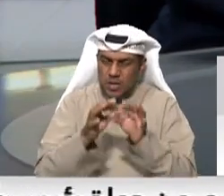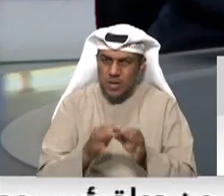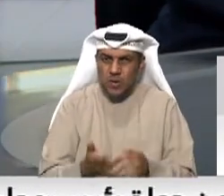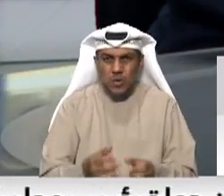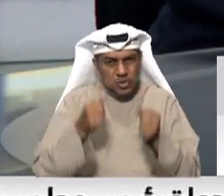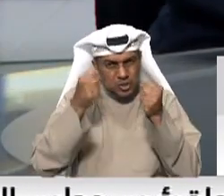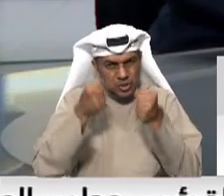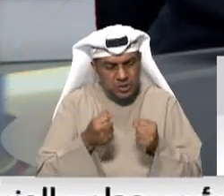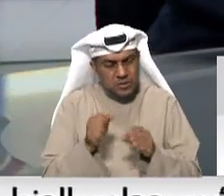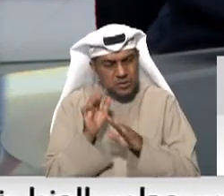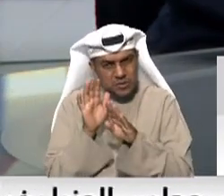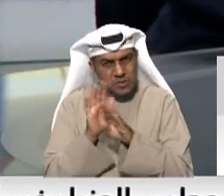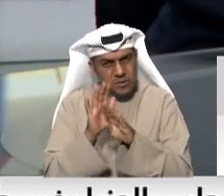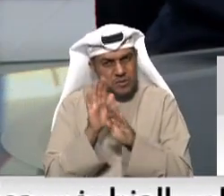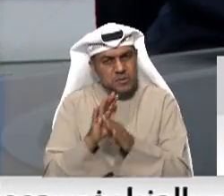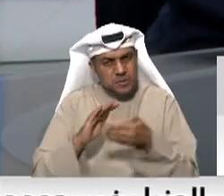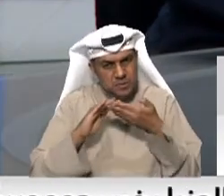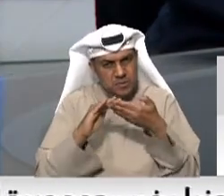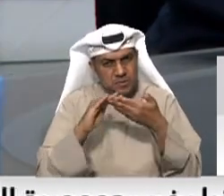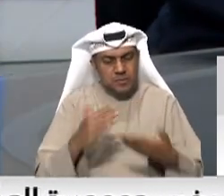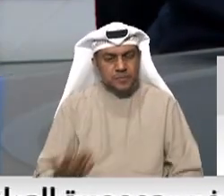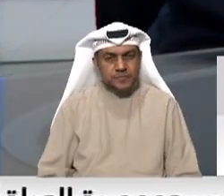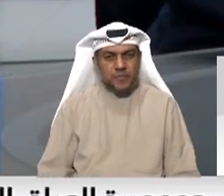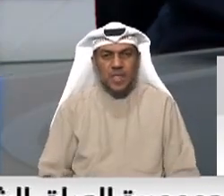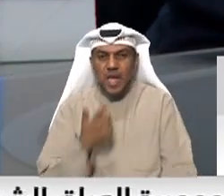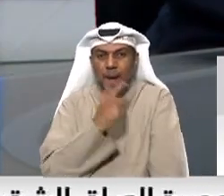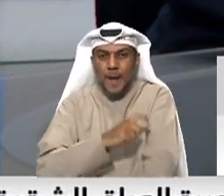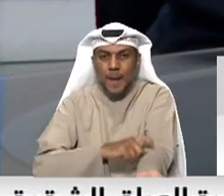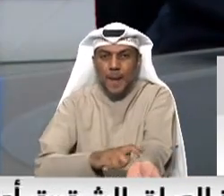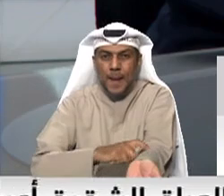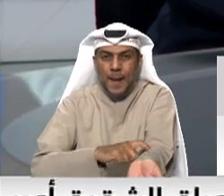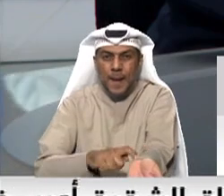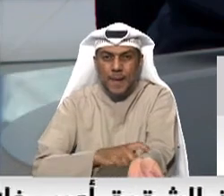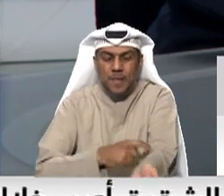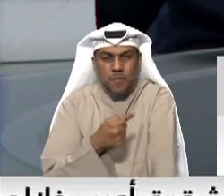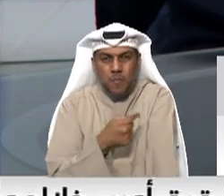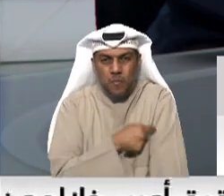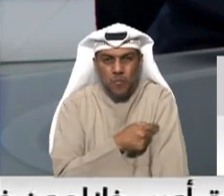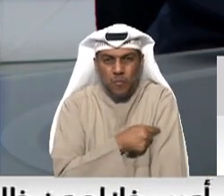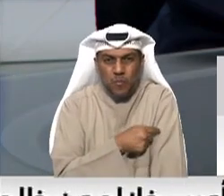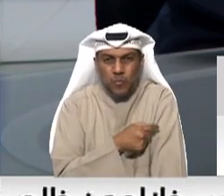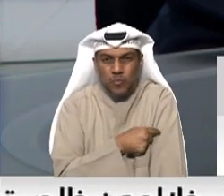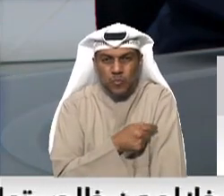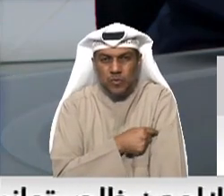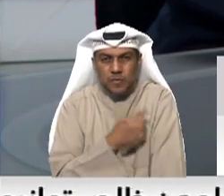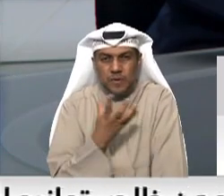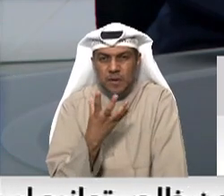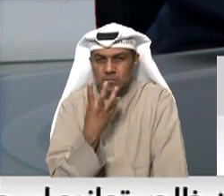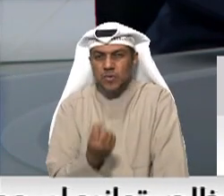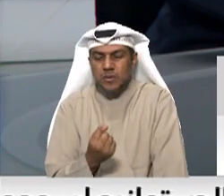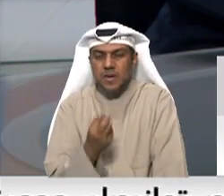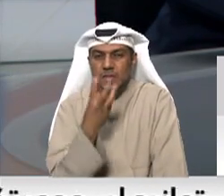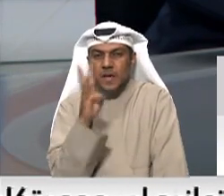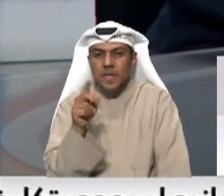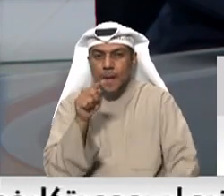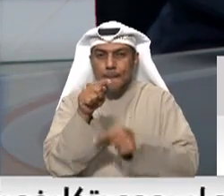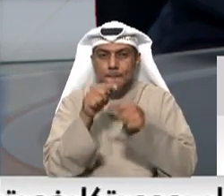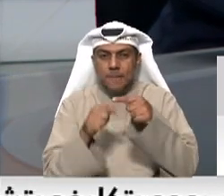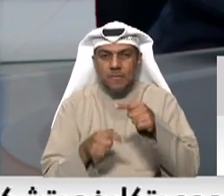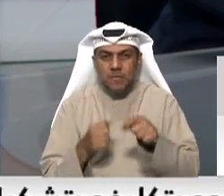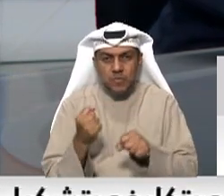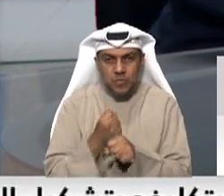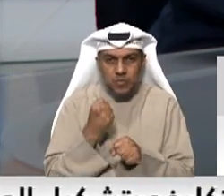المتقدمه في التقليل من نسبه دخول مرضى انيميا الدم المنجلي الى المستشفيات بنسبه تصل نحو 30% نتيجه